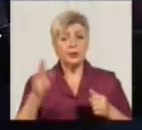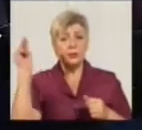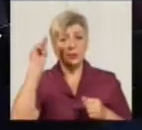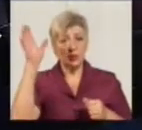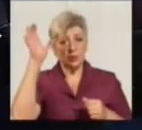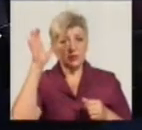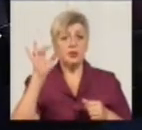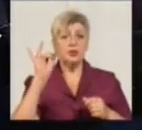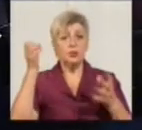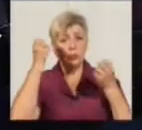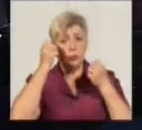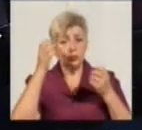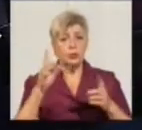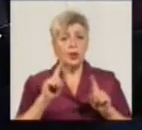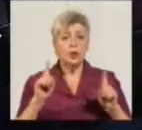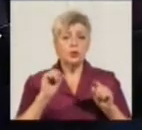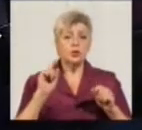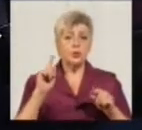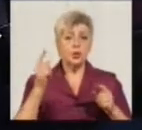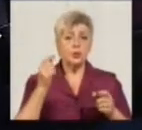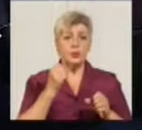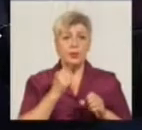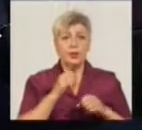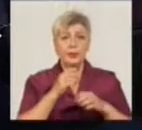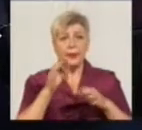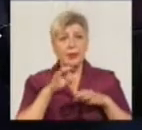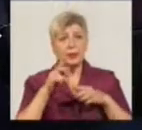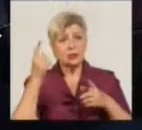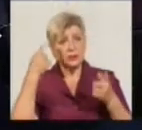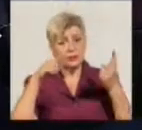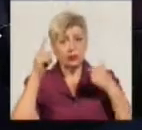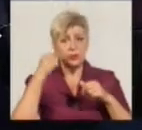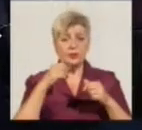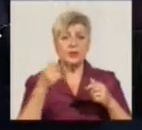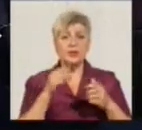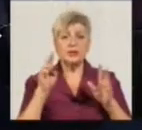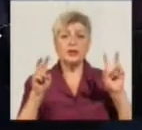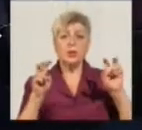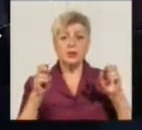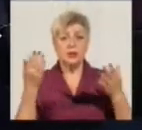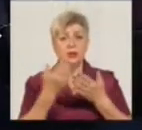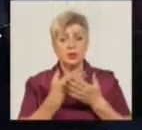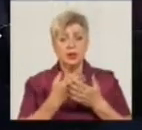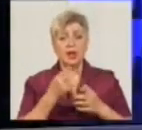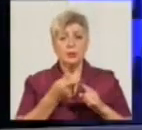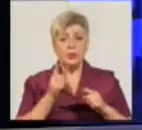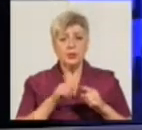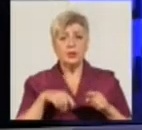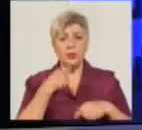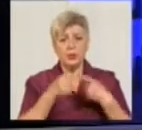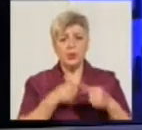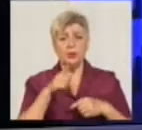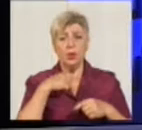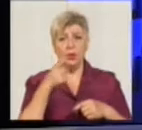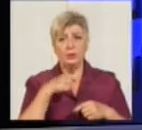департаменту культури, і щоб створювались тематичні стрічки. І потрібно постійно про це говорити. В якому форматі відбуваються